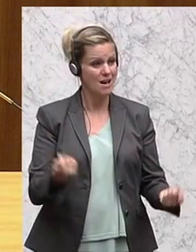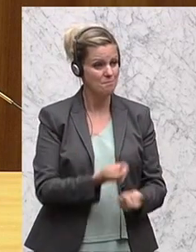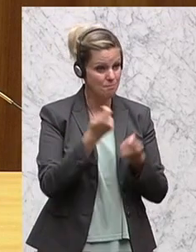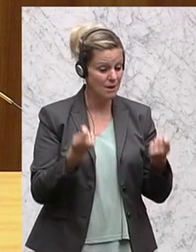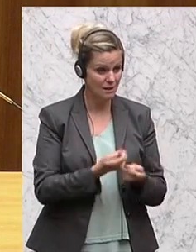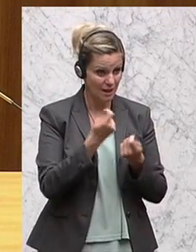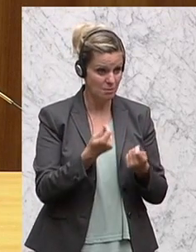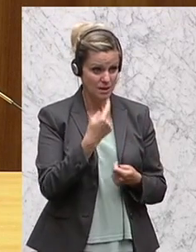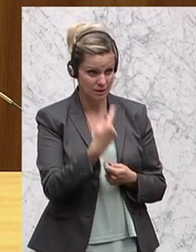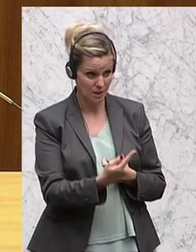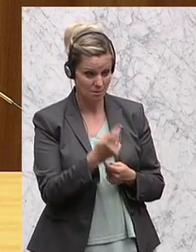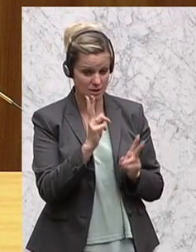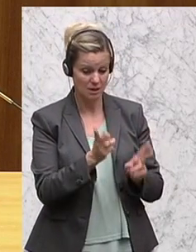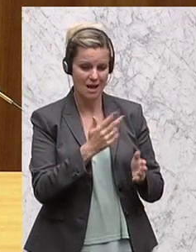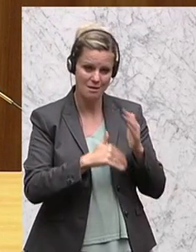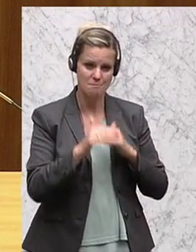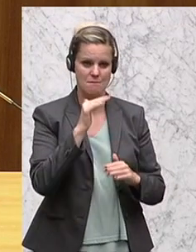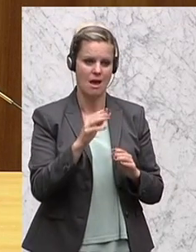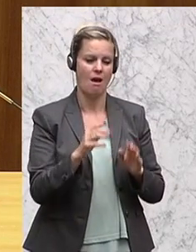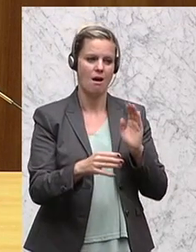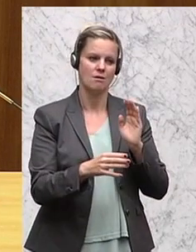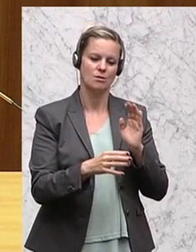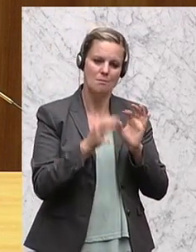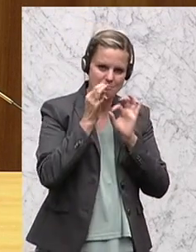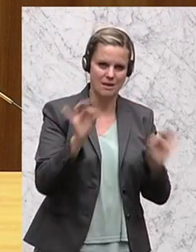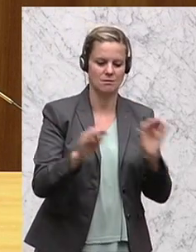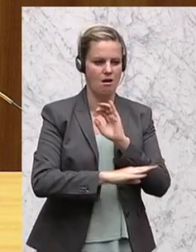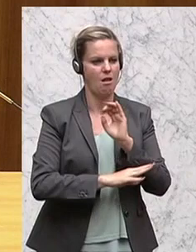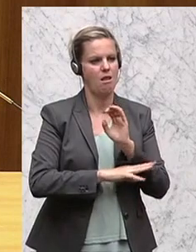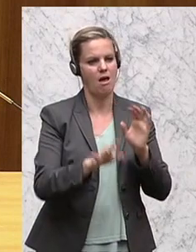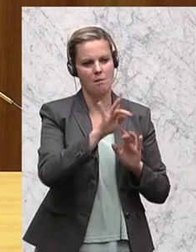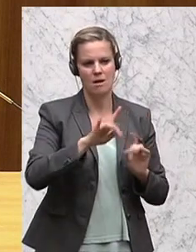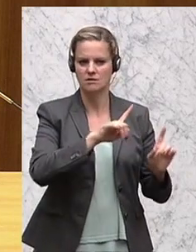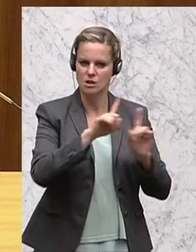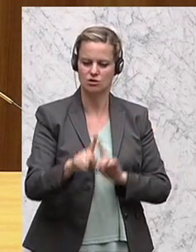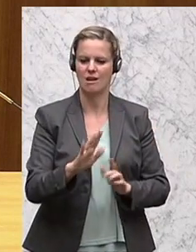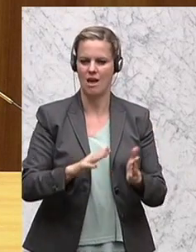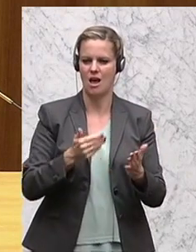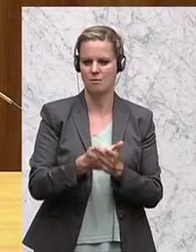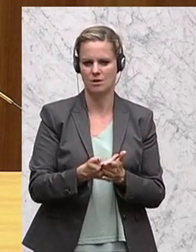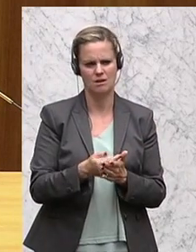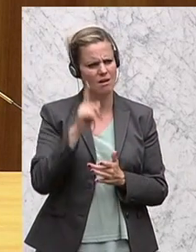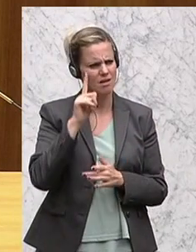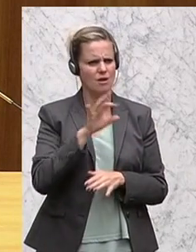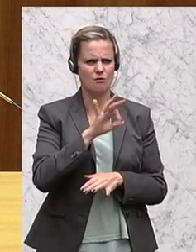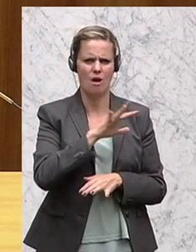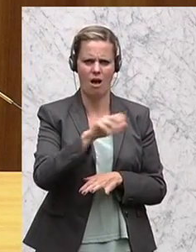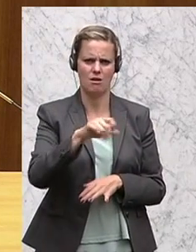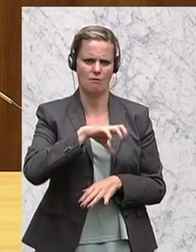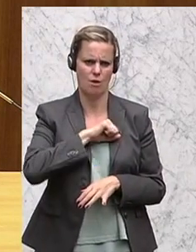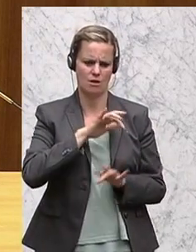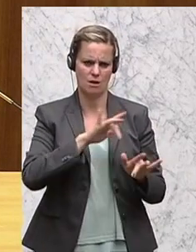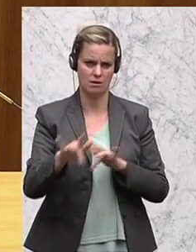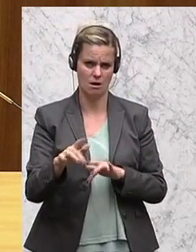weniger Geld wesentlich erfolgreicher Lehrstellen schaffen, Lehrplätze anbieten und damit wäre allen geholfen. Herr